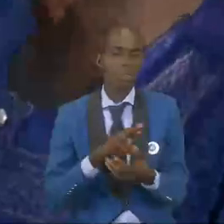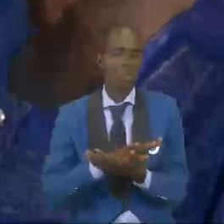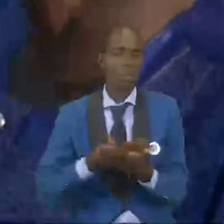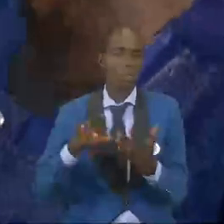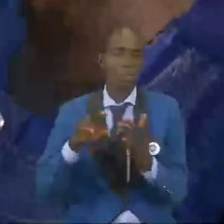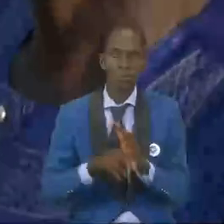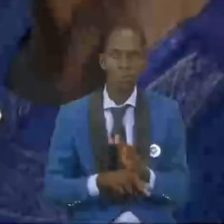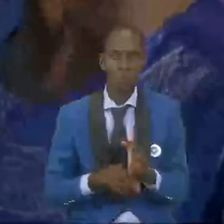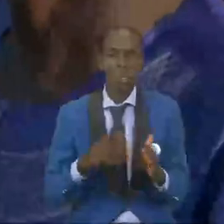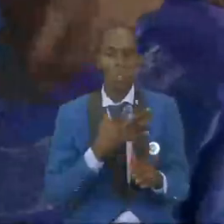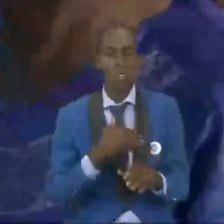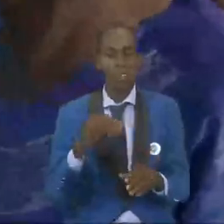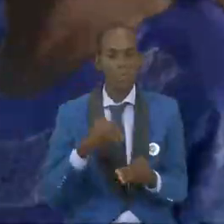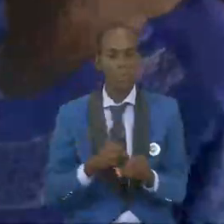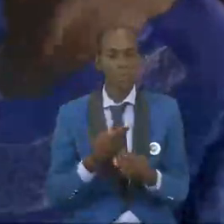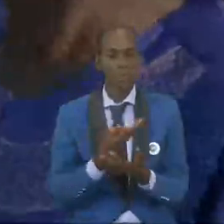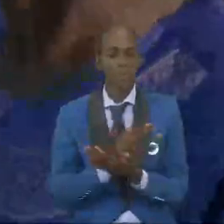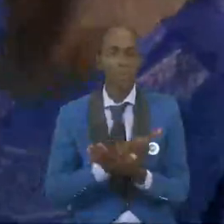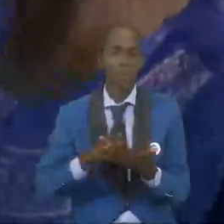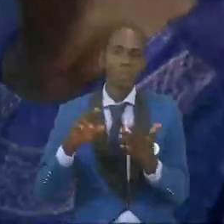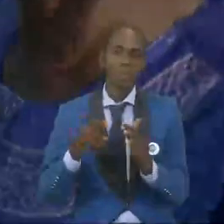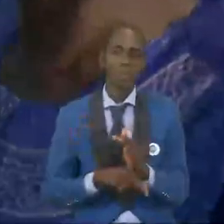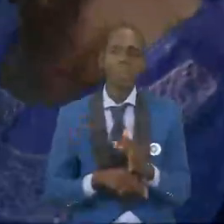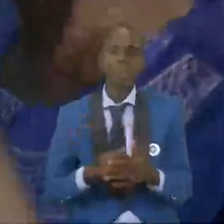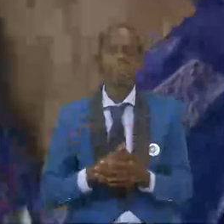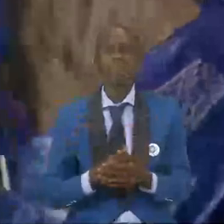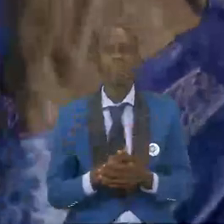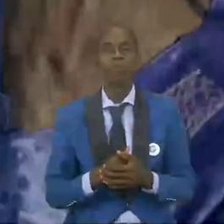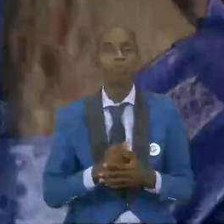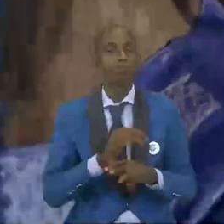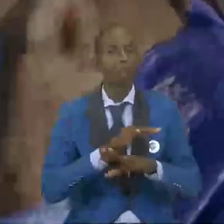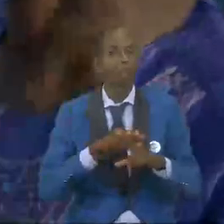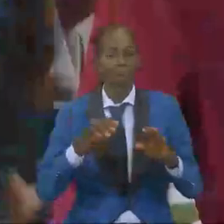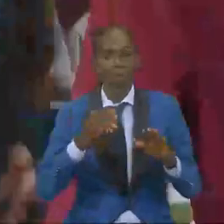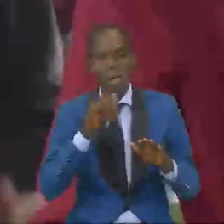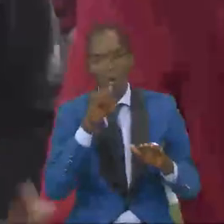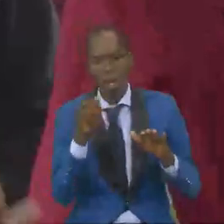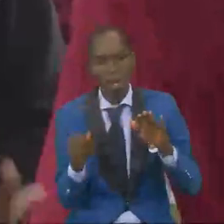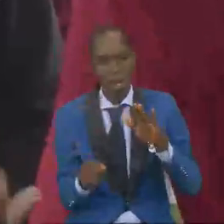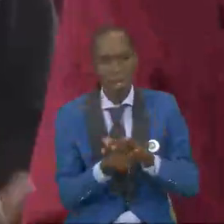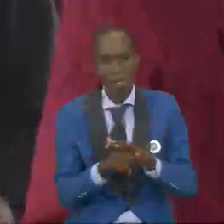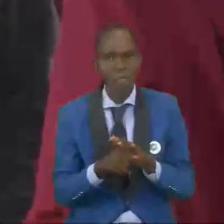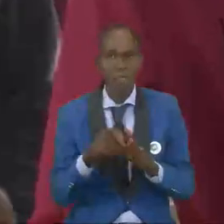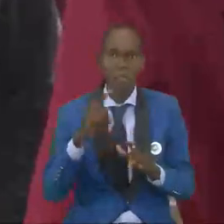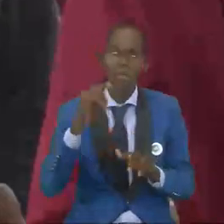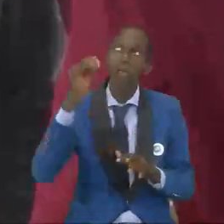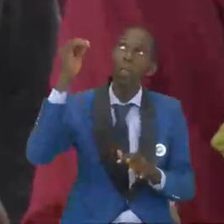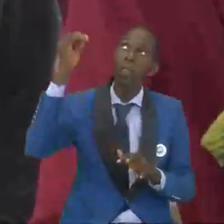plus de fermeté dans la justice et dans la sainteté.